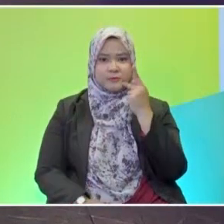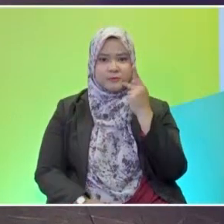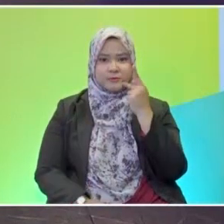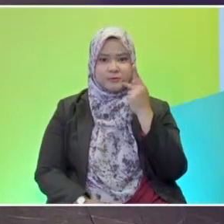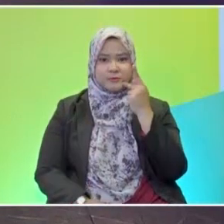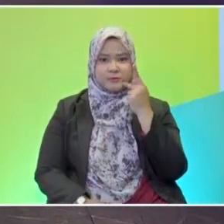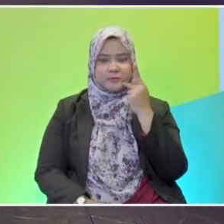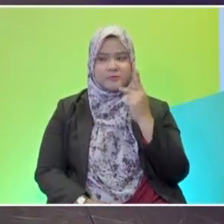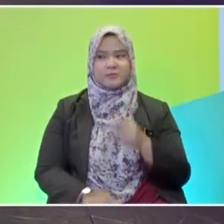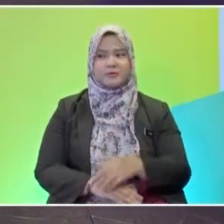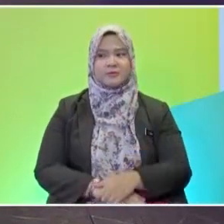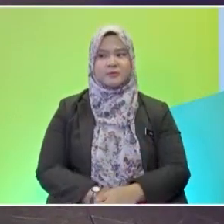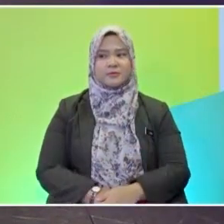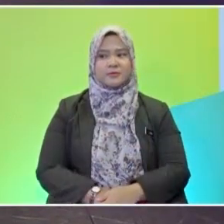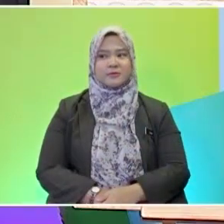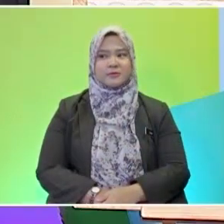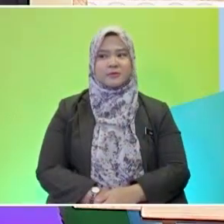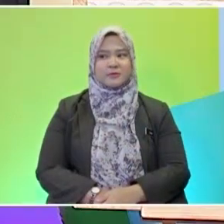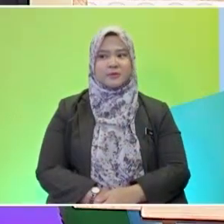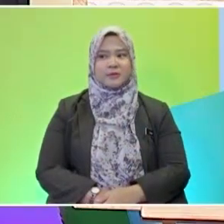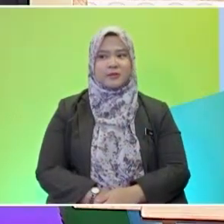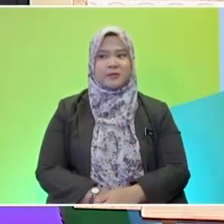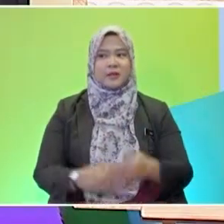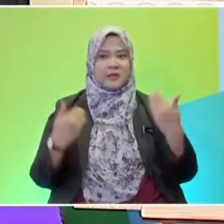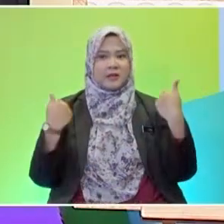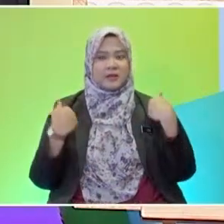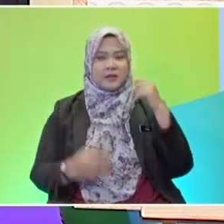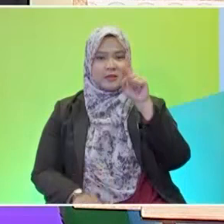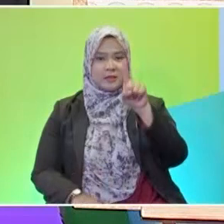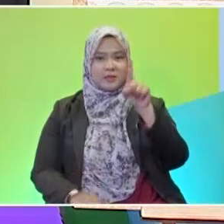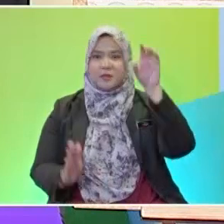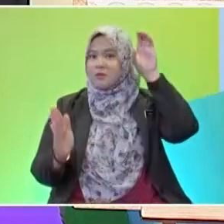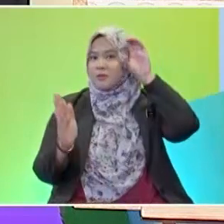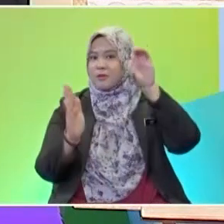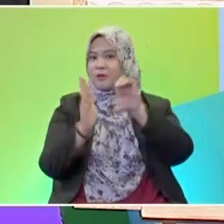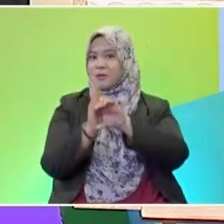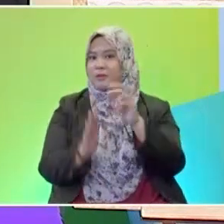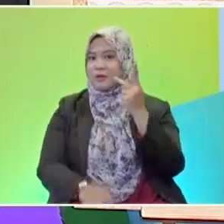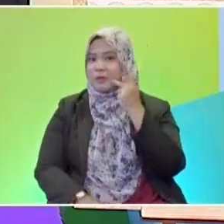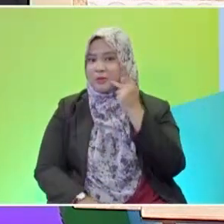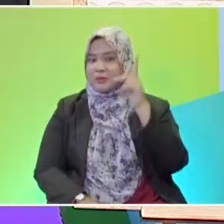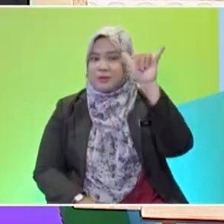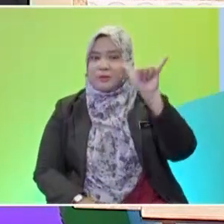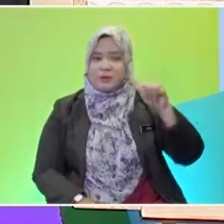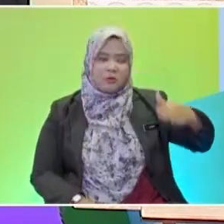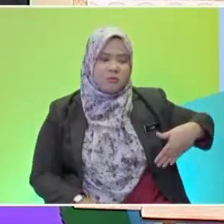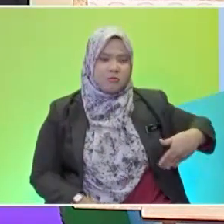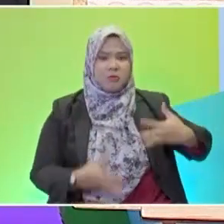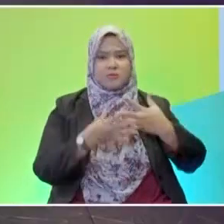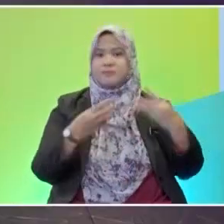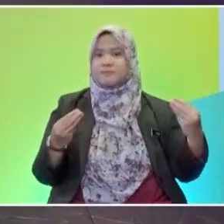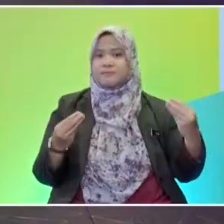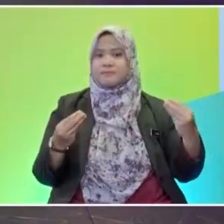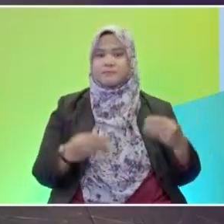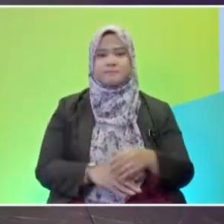ada satu gambar ketupat yang belum siap Oke jadi dalam bahasa satu menit kita